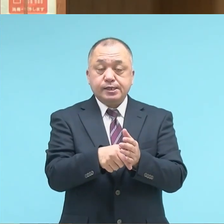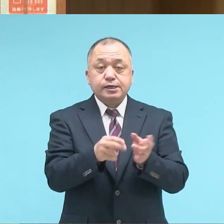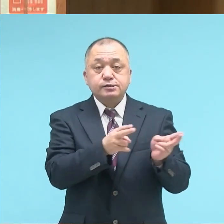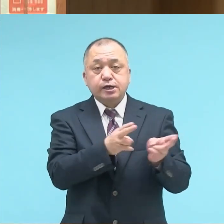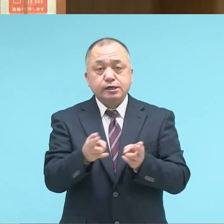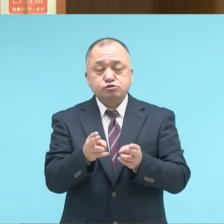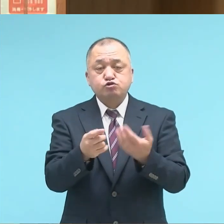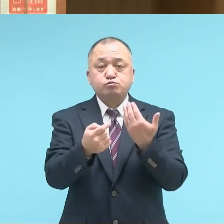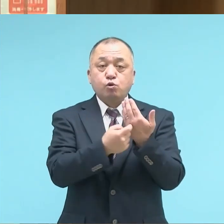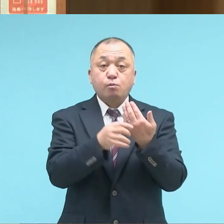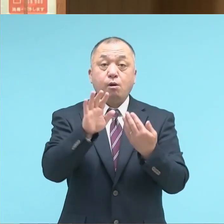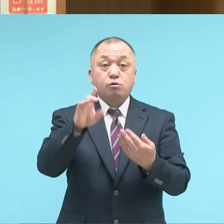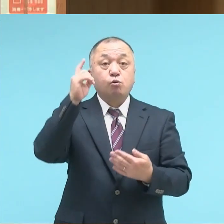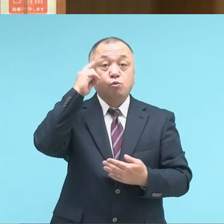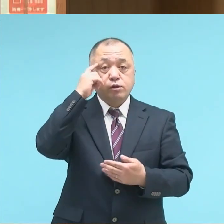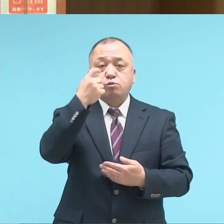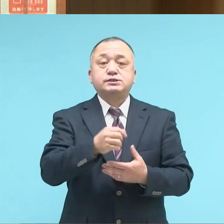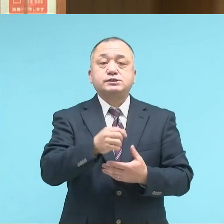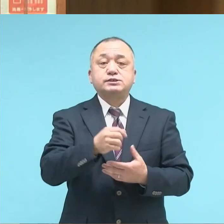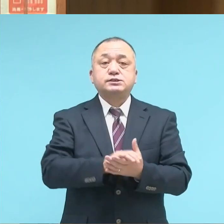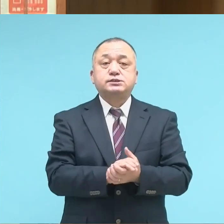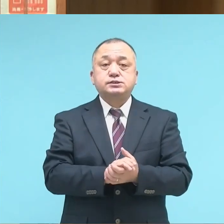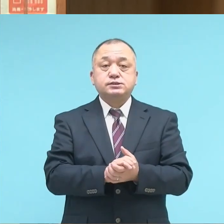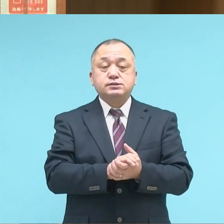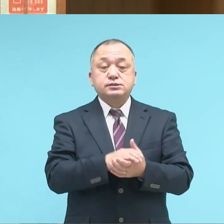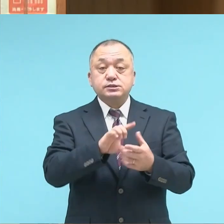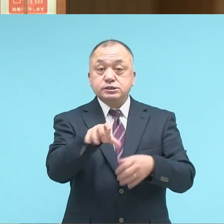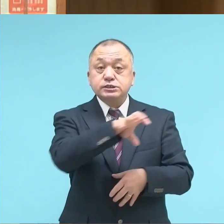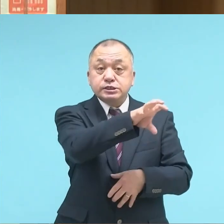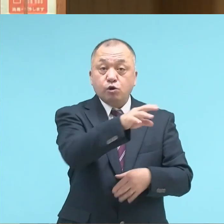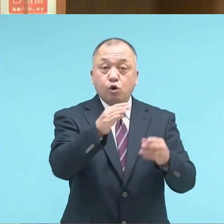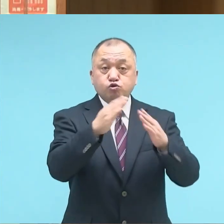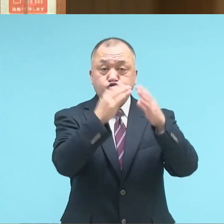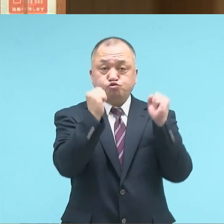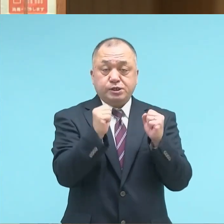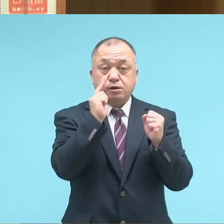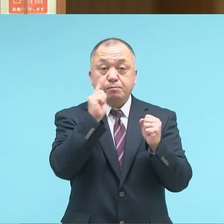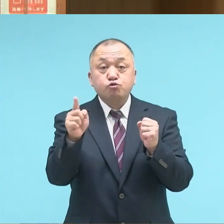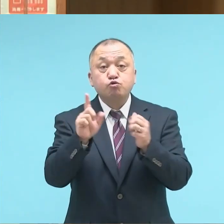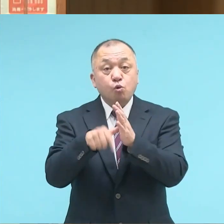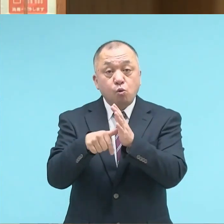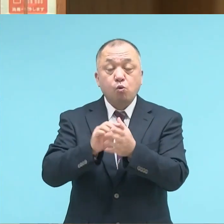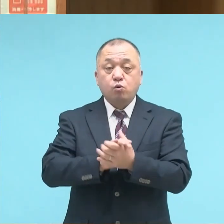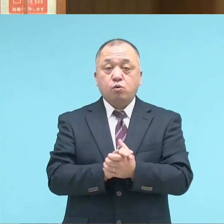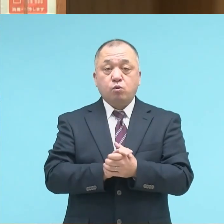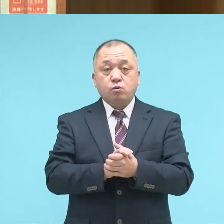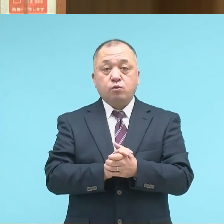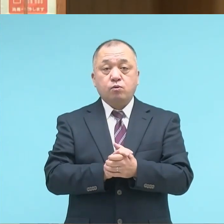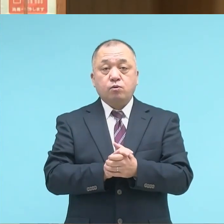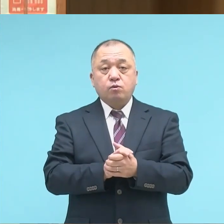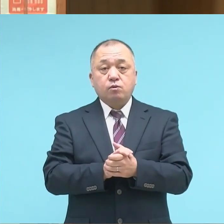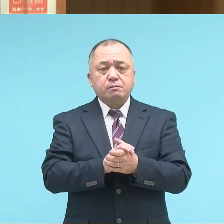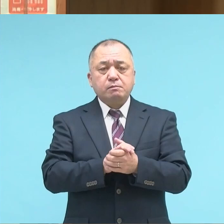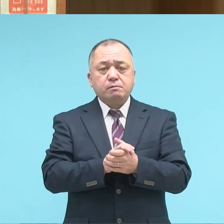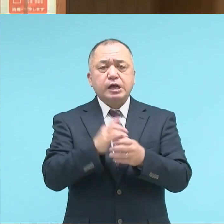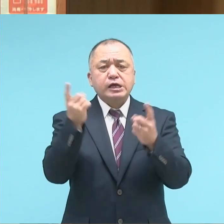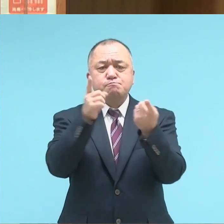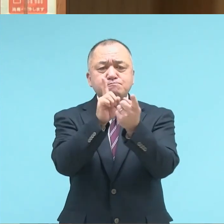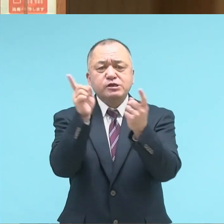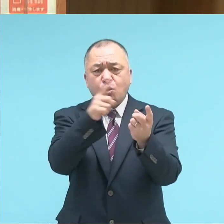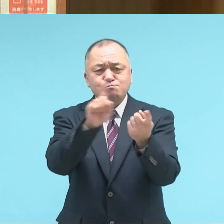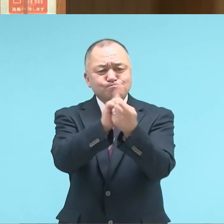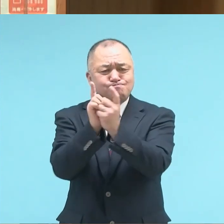ない点があると思うので、ちょっと教えてください。地域のですね、住民の目線からすると、まあ、接触量を減らす